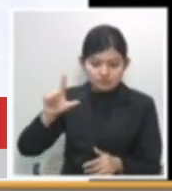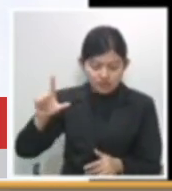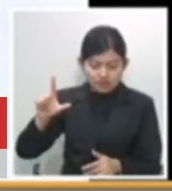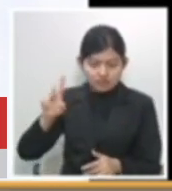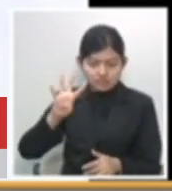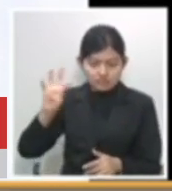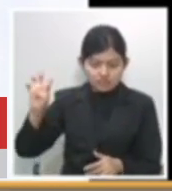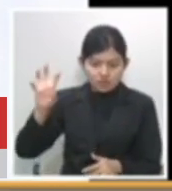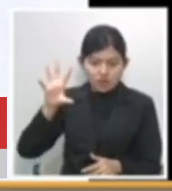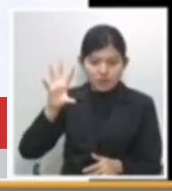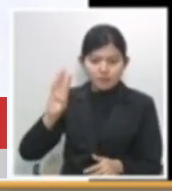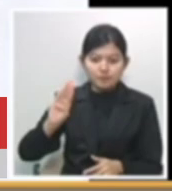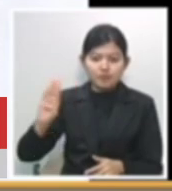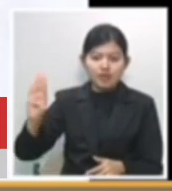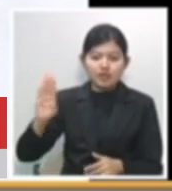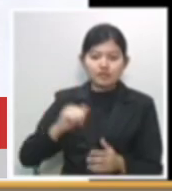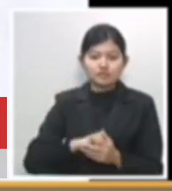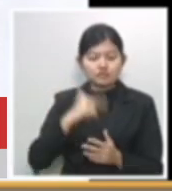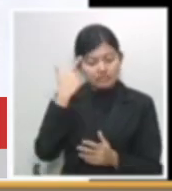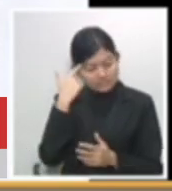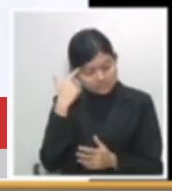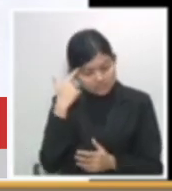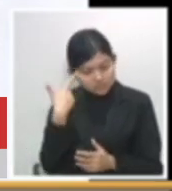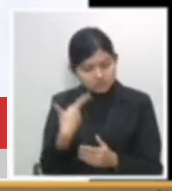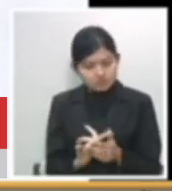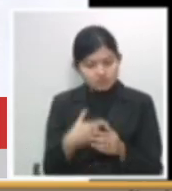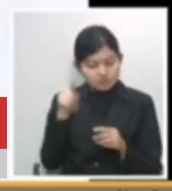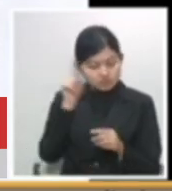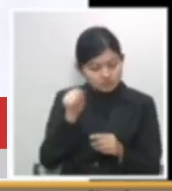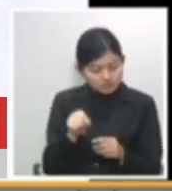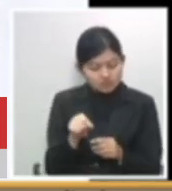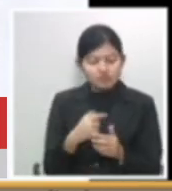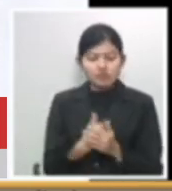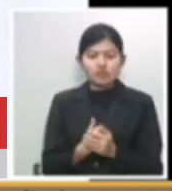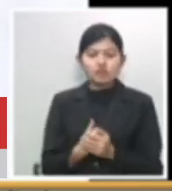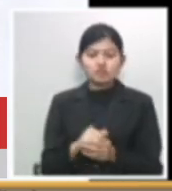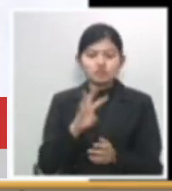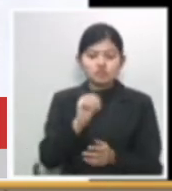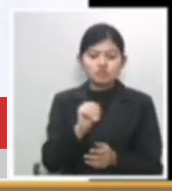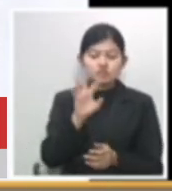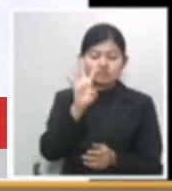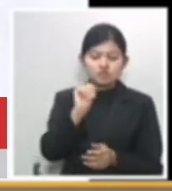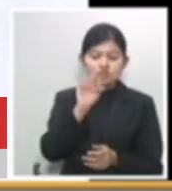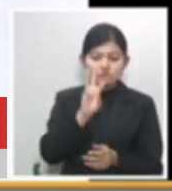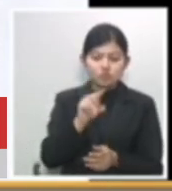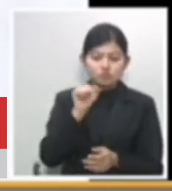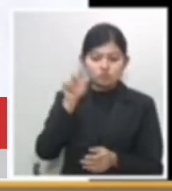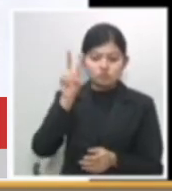328,400 บาทซึ่งคิดเป็นสัดส่วนร้อยละแล้วเนี่ย